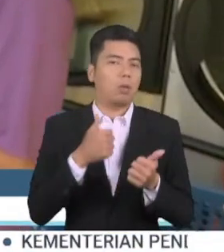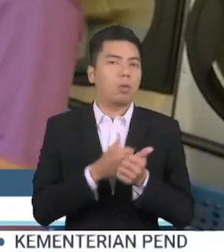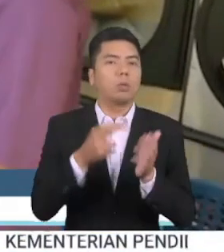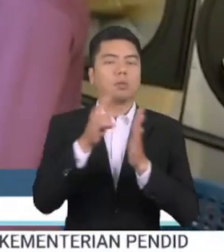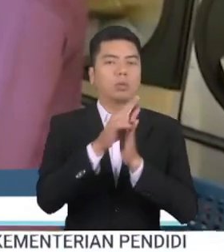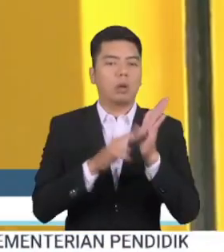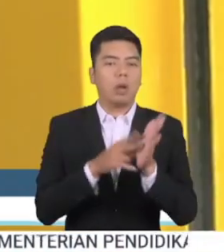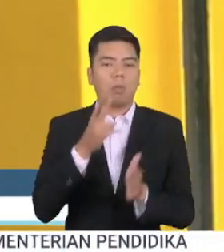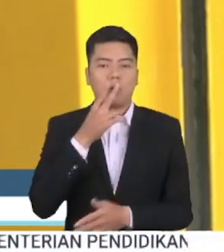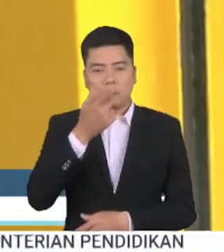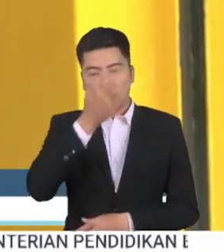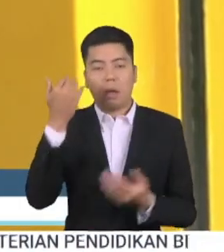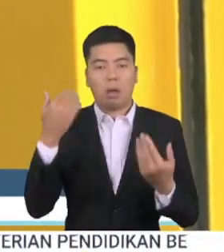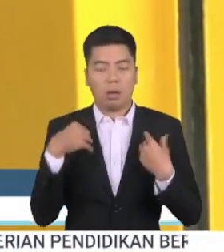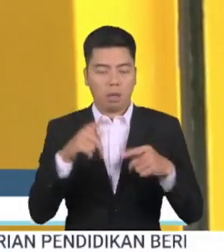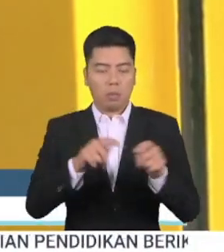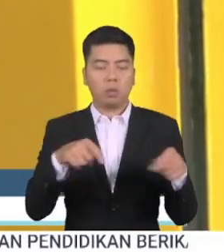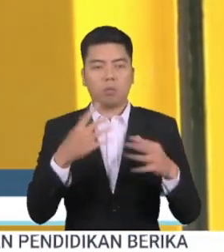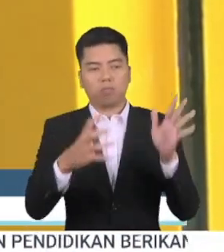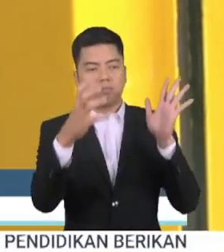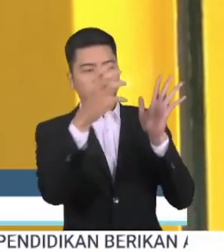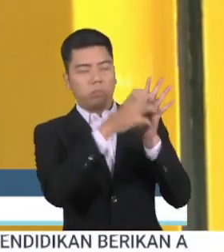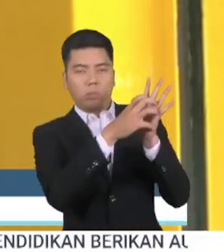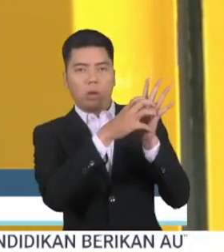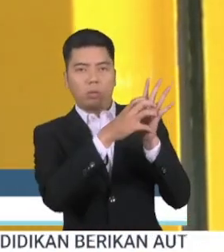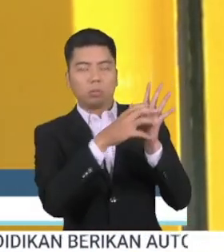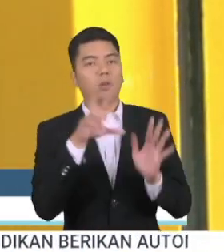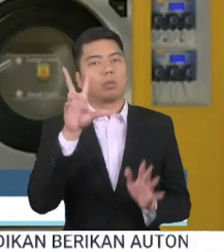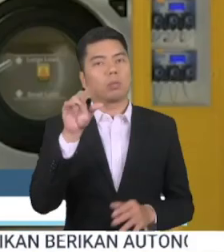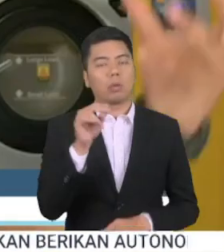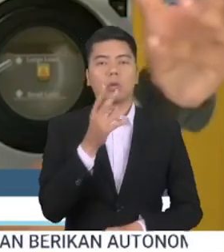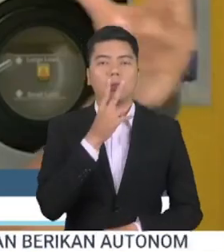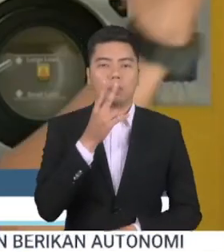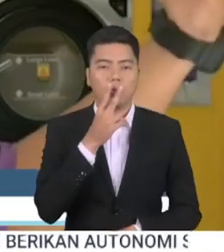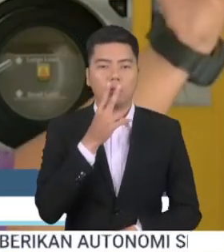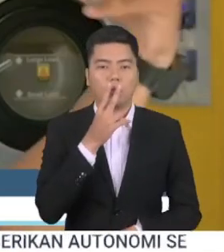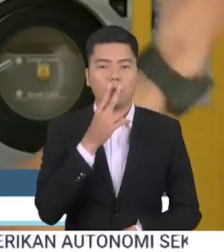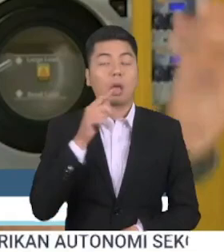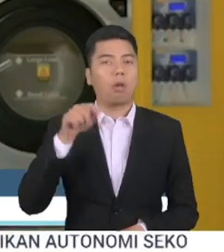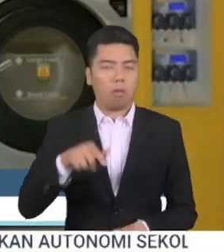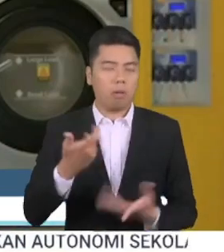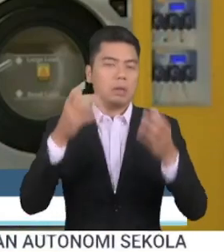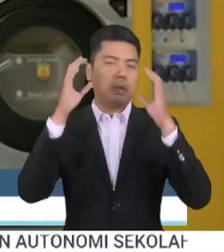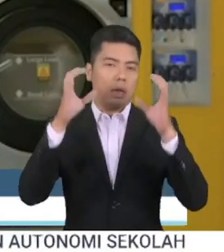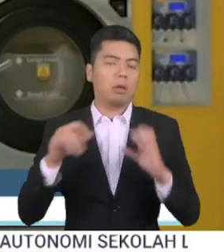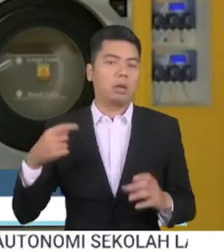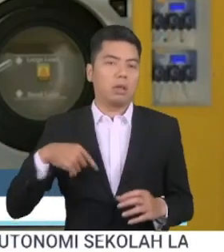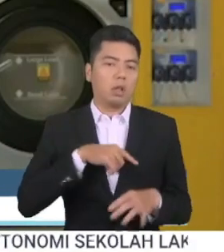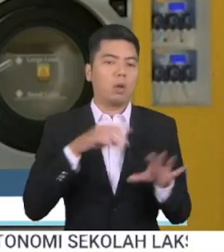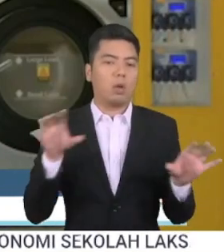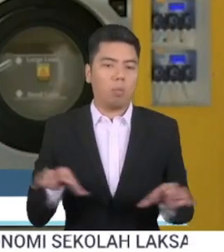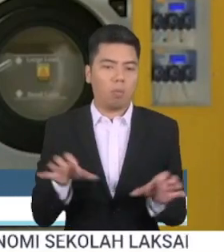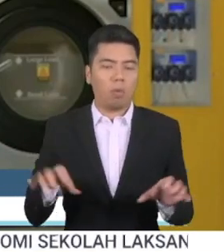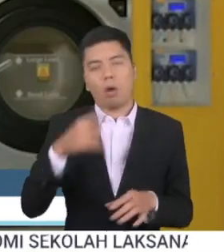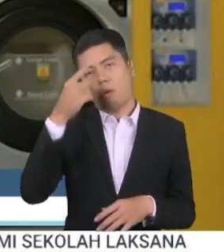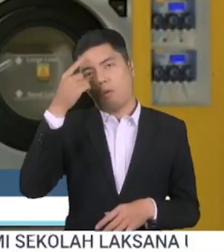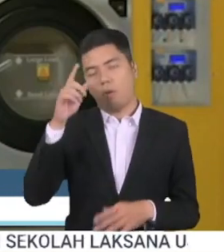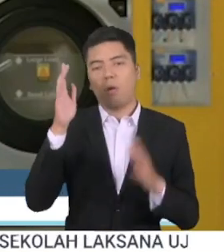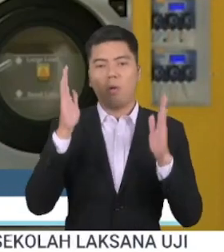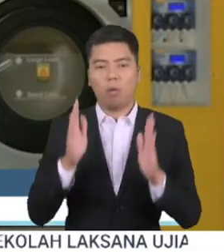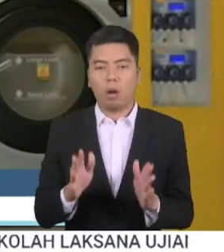merokok. Sebab kita ada tampilkan signage, iaitu no smoking, jadi itu langkah-langkah yang kami buat untuk mencegah daripada